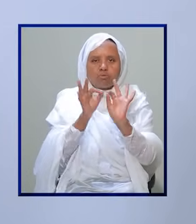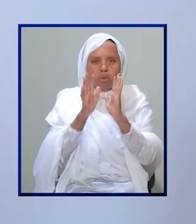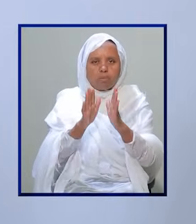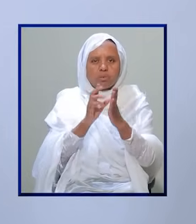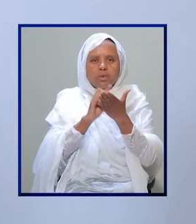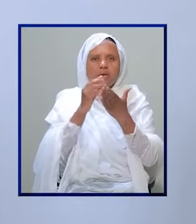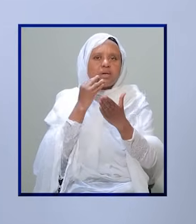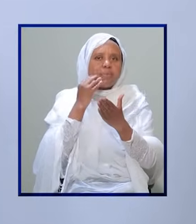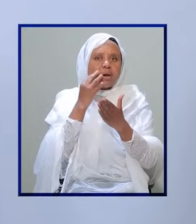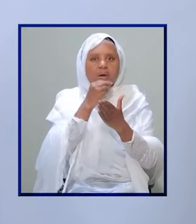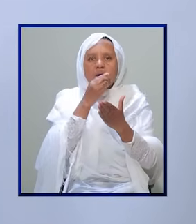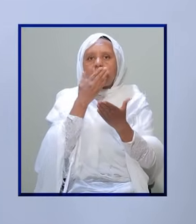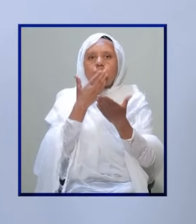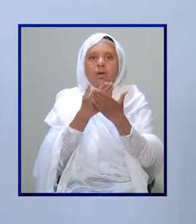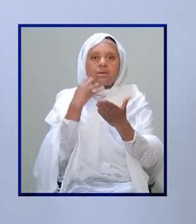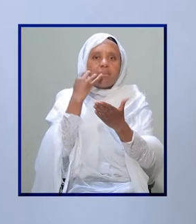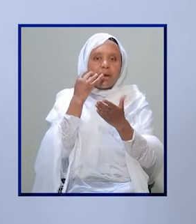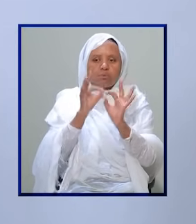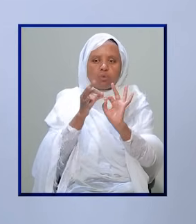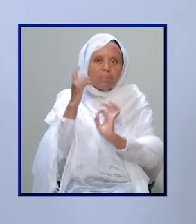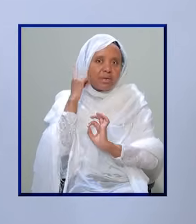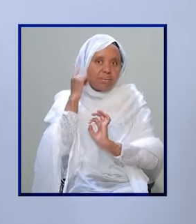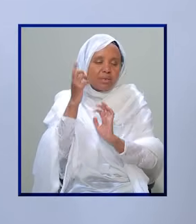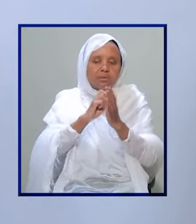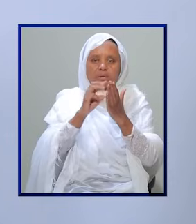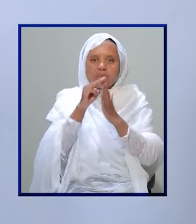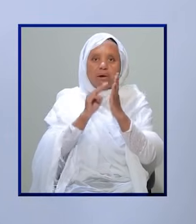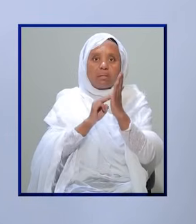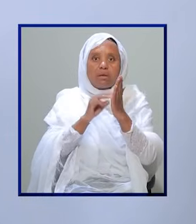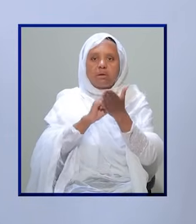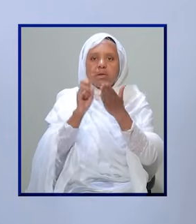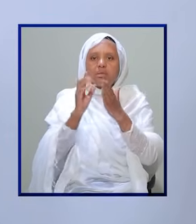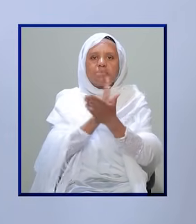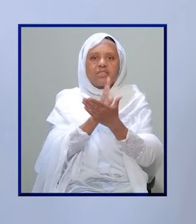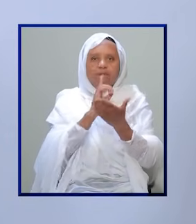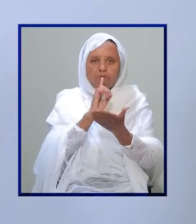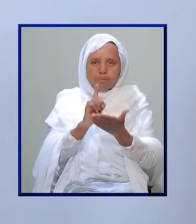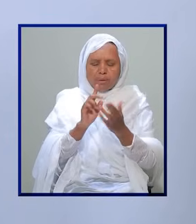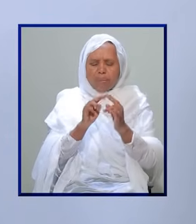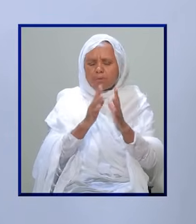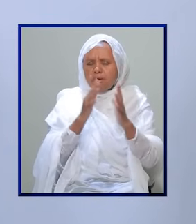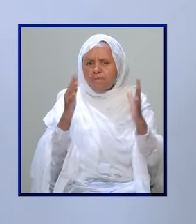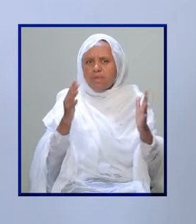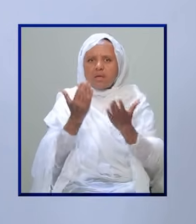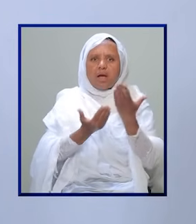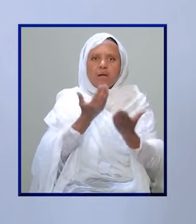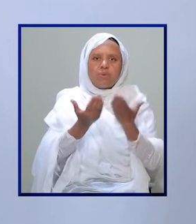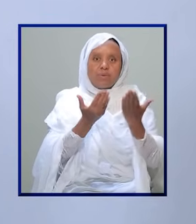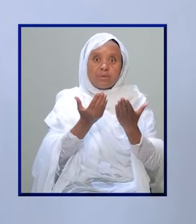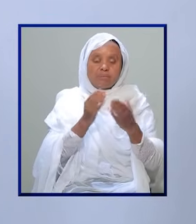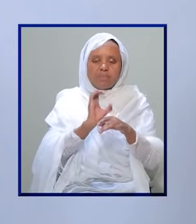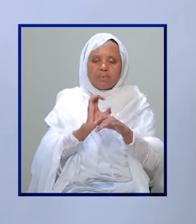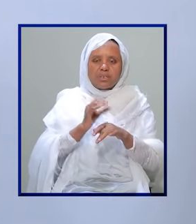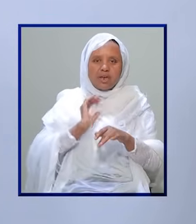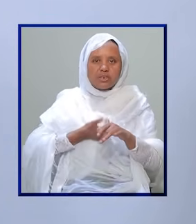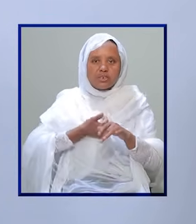ትርጓሜውን ቅዳሴ ማርያምና ውዳሴ ማርያም ትርጓሜውን እየሰማን ስርዓተ ቅዳሴውን የምንሳተፍበት በጣም ሰፊ አገልግሎት እንግዲህ